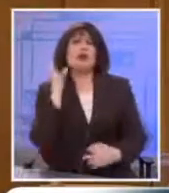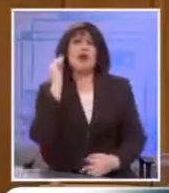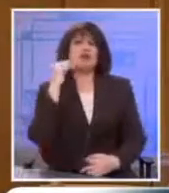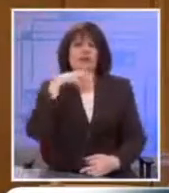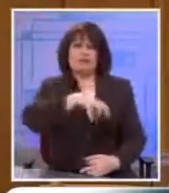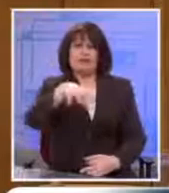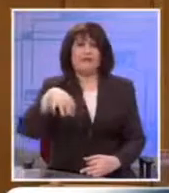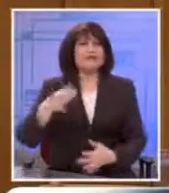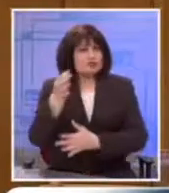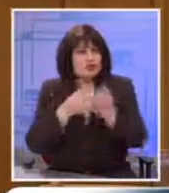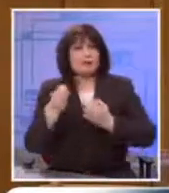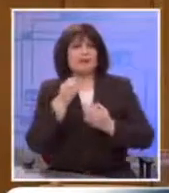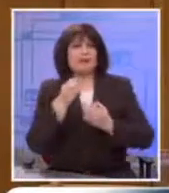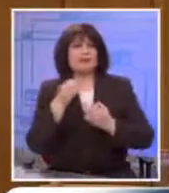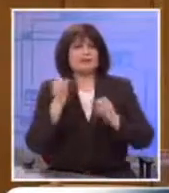φορείς.